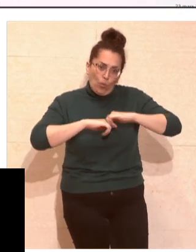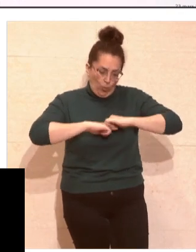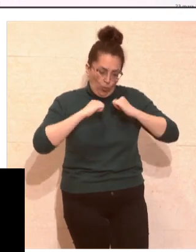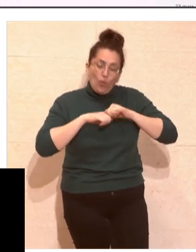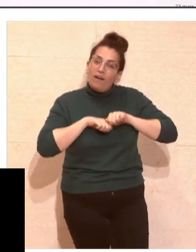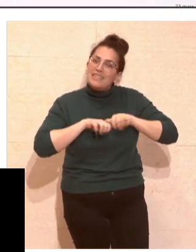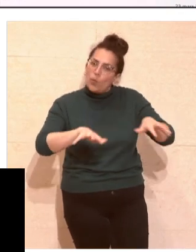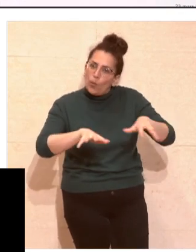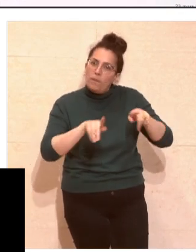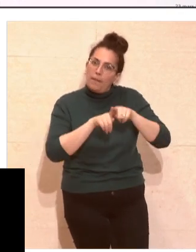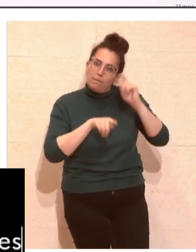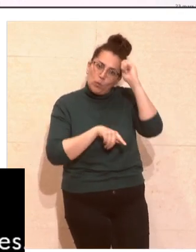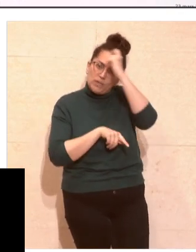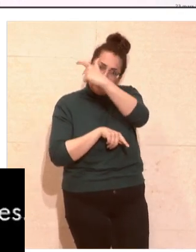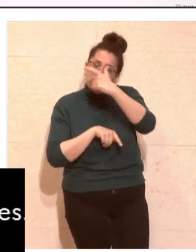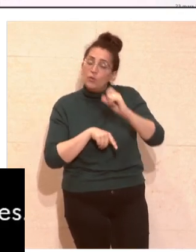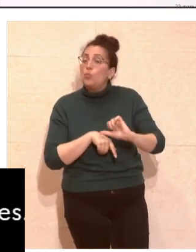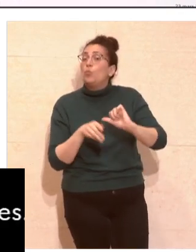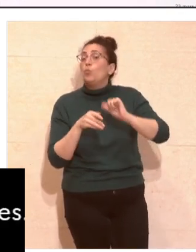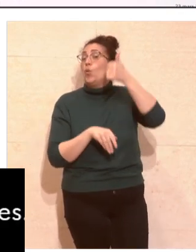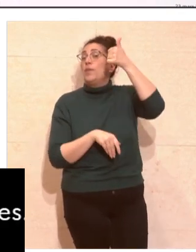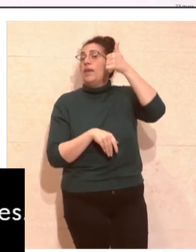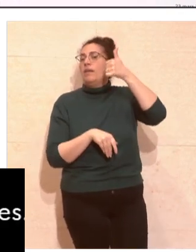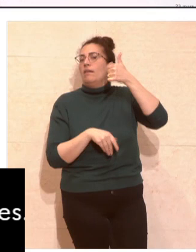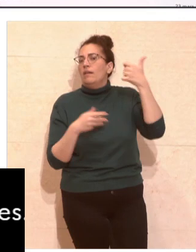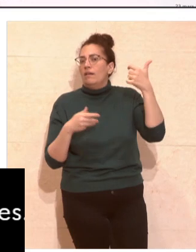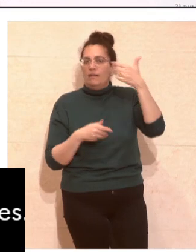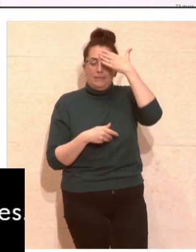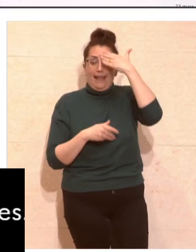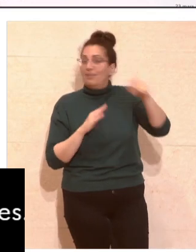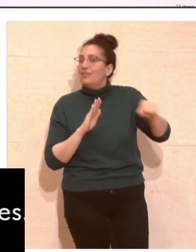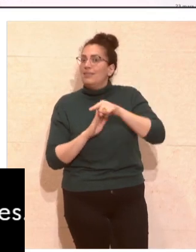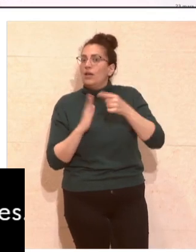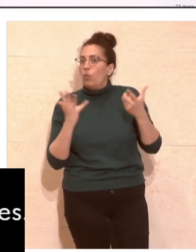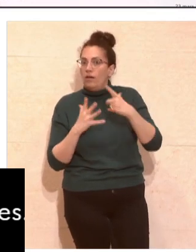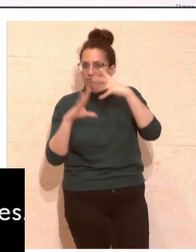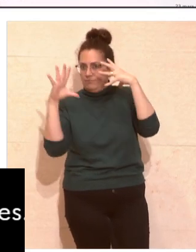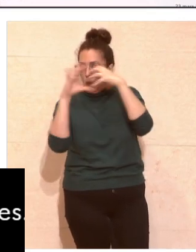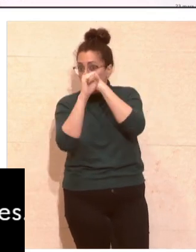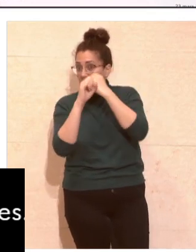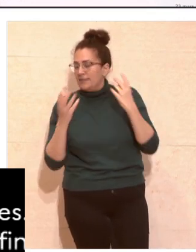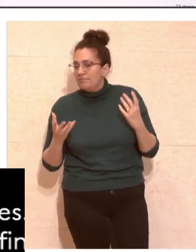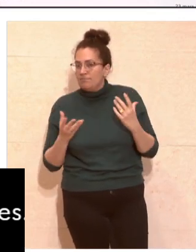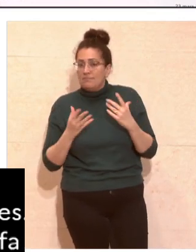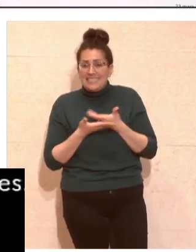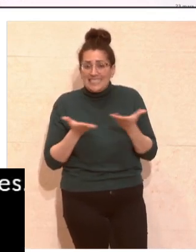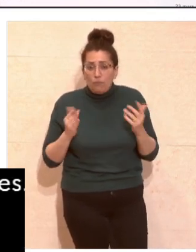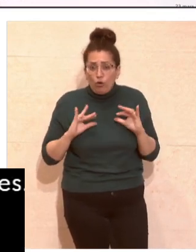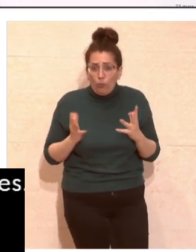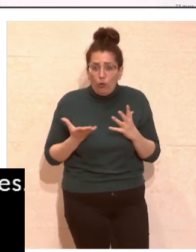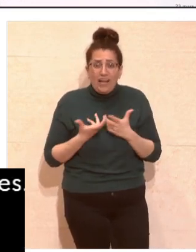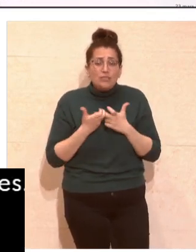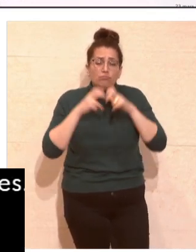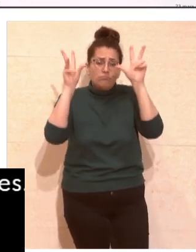Et une des premières fonctions qui va être altérée, c'est l'attention. Alors une bonne façon de tester l'attention des gens, c'est simplement par exemple sur des tâches